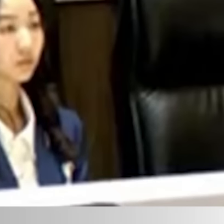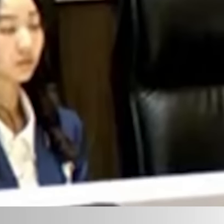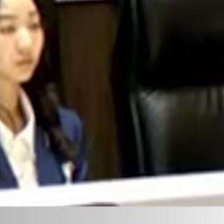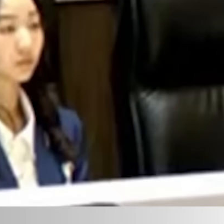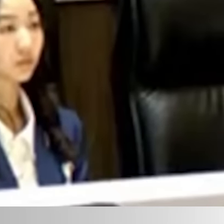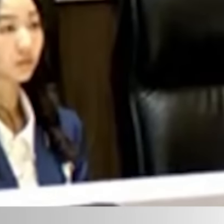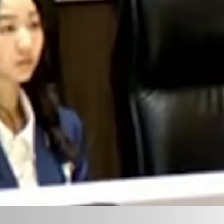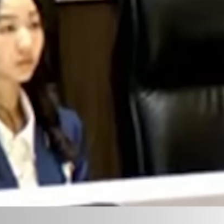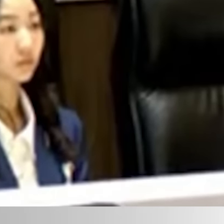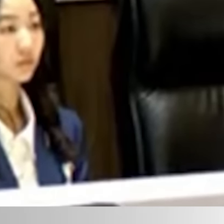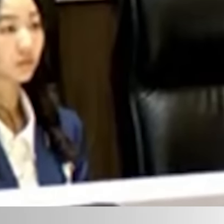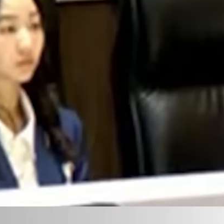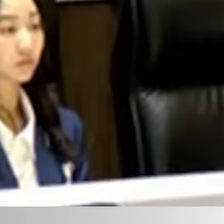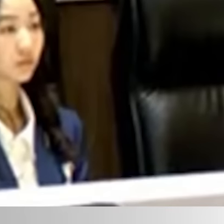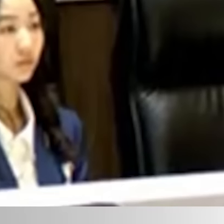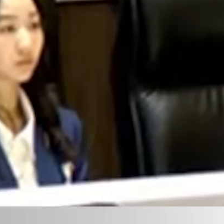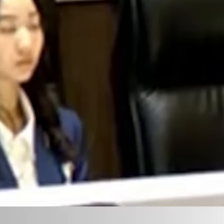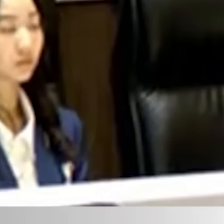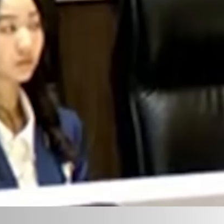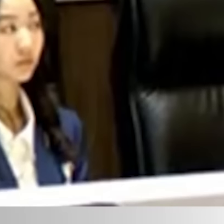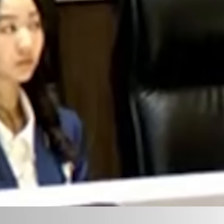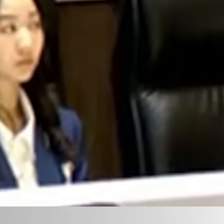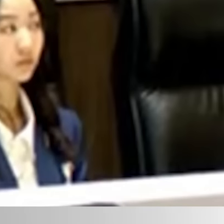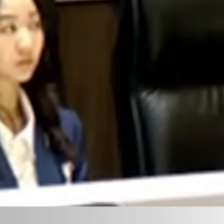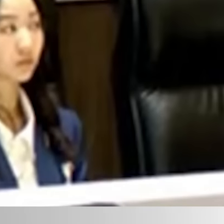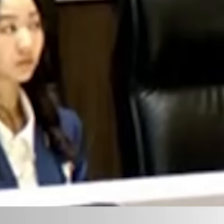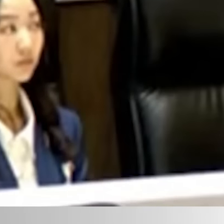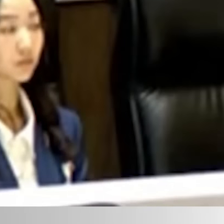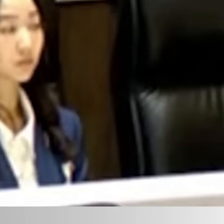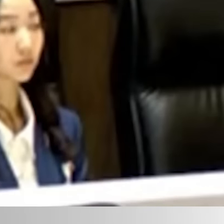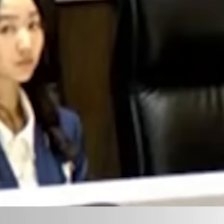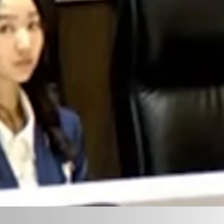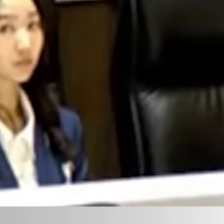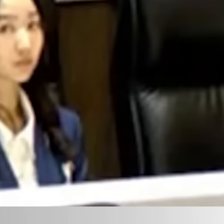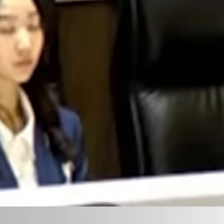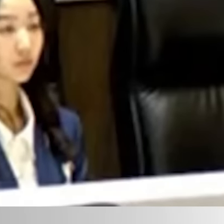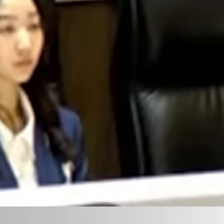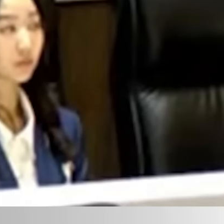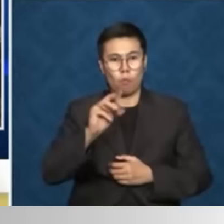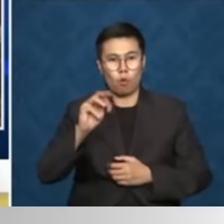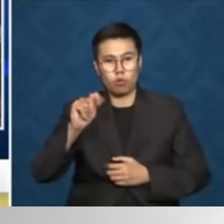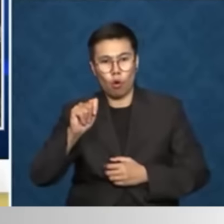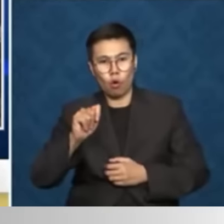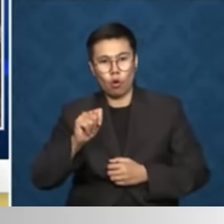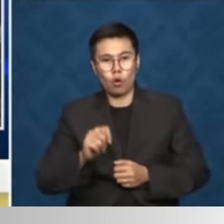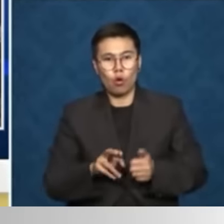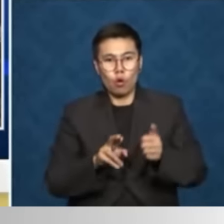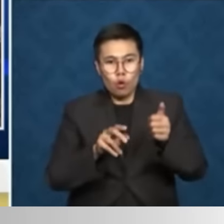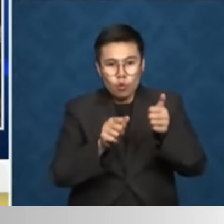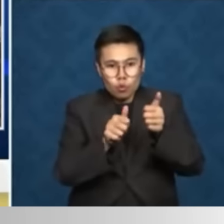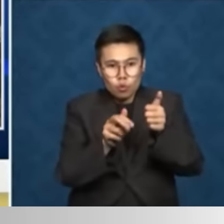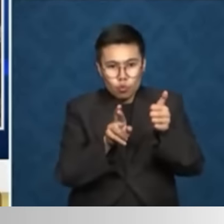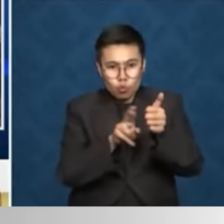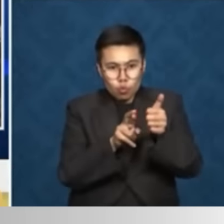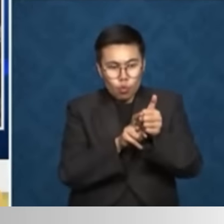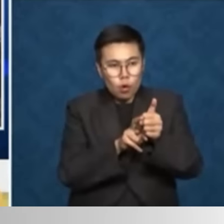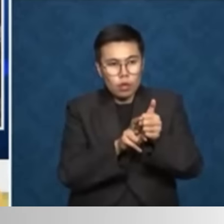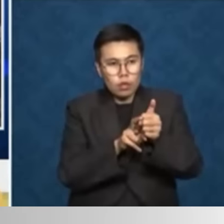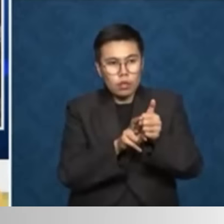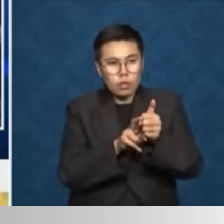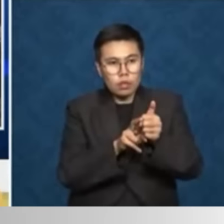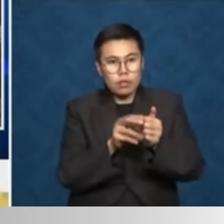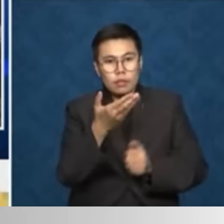ตะวันนางสาวทานตะวันตัวตุลานนท์เป็นคนแรกขู่ฆ่าน้องหยกธนลบพลันชัยสมาชิกทะลุวังที่อายุ